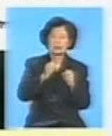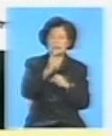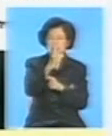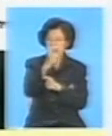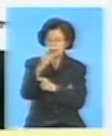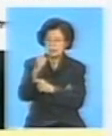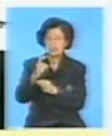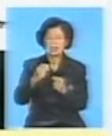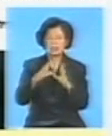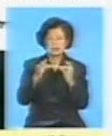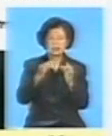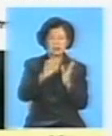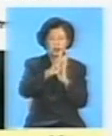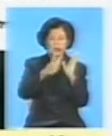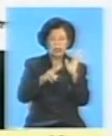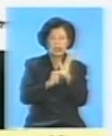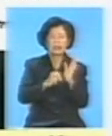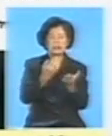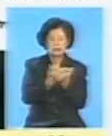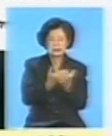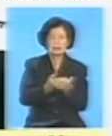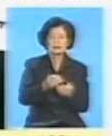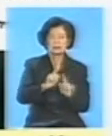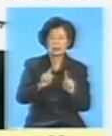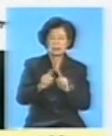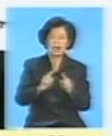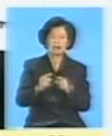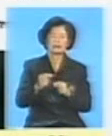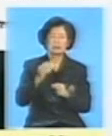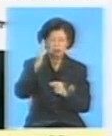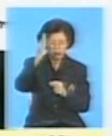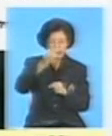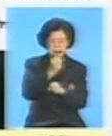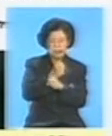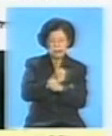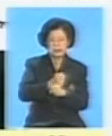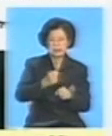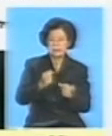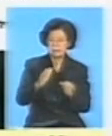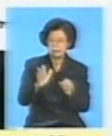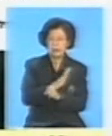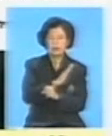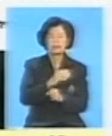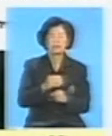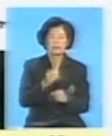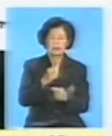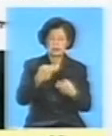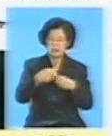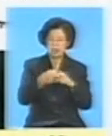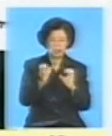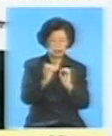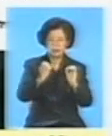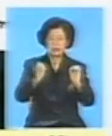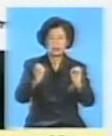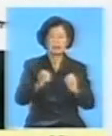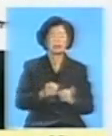ทำให้เกิดหนี้สาธารณะมากขึ้นเป็นภาระผูกพันในอนาคตเราจะพยายามทำอย่างเต็มที่นะครับเพื่อให้เกิดปัญหาดังกล่าวแต่อย่างไรก็ตาม